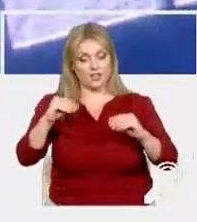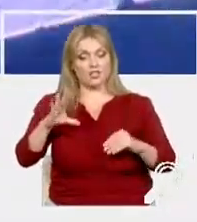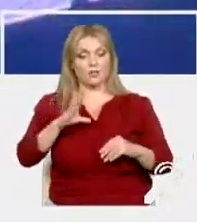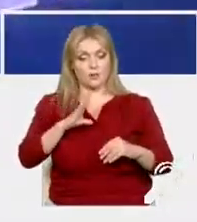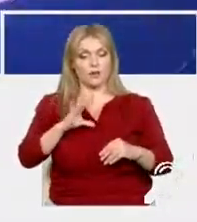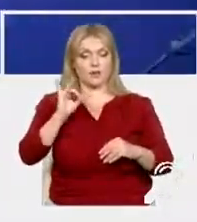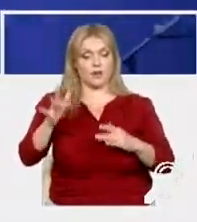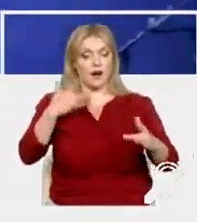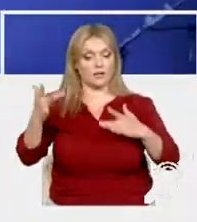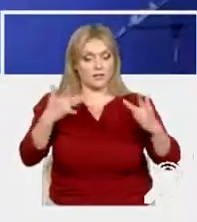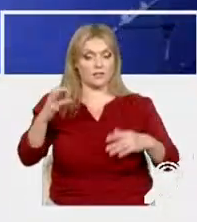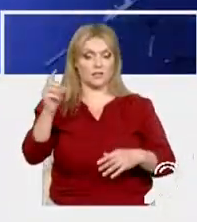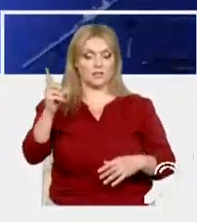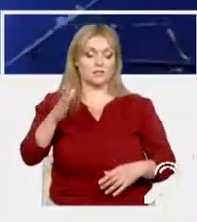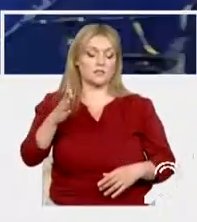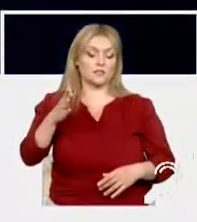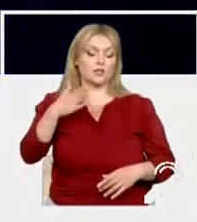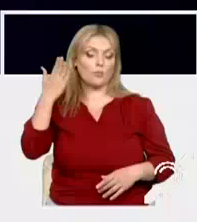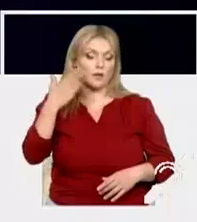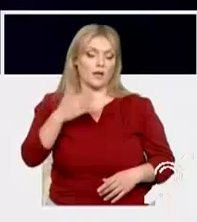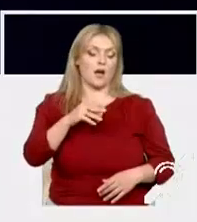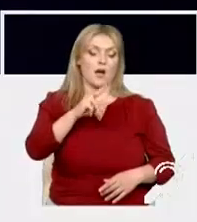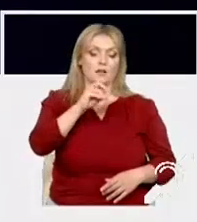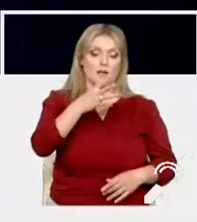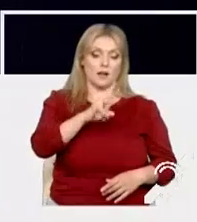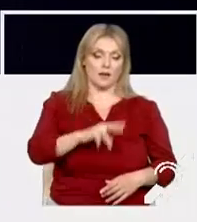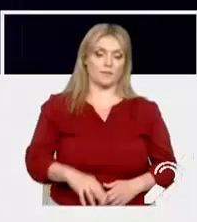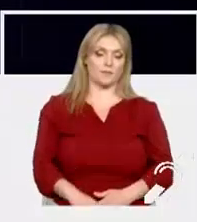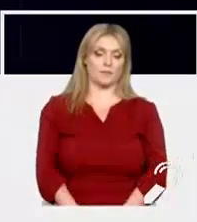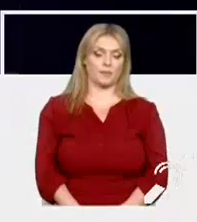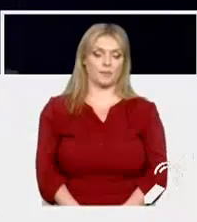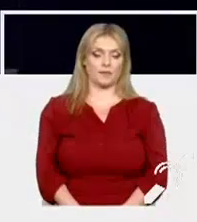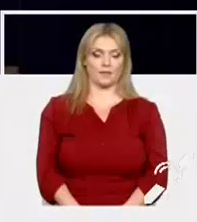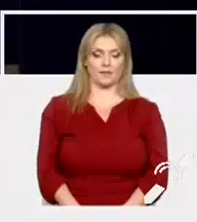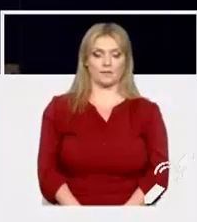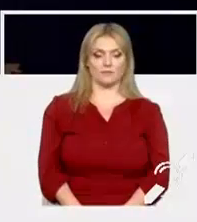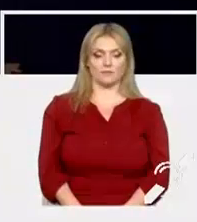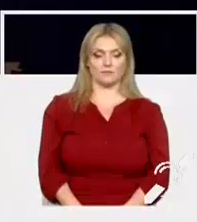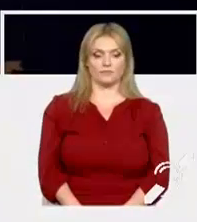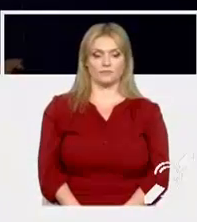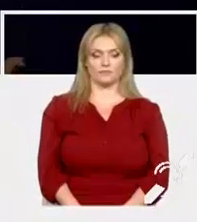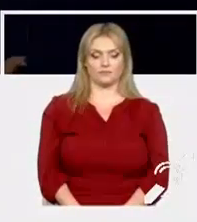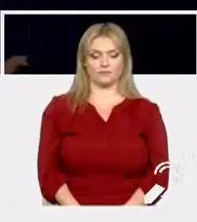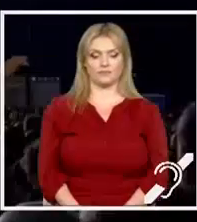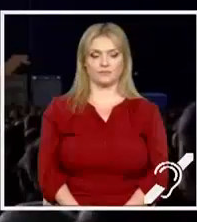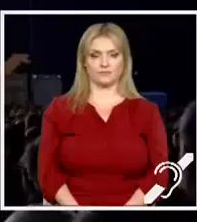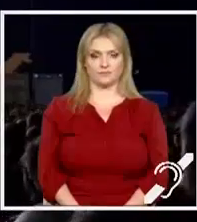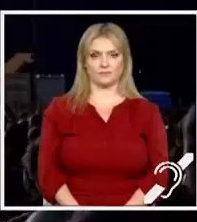Delia din România și trupa Alternosfera. Mulțumesc, Moldova! Ceacă!